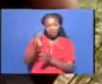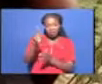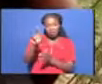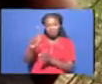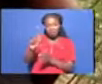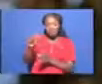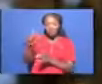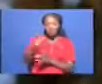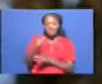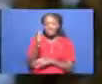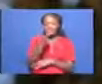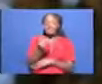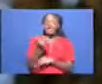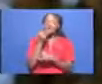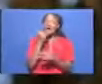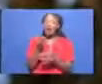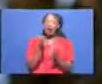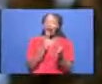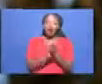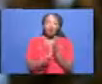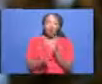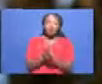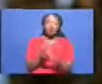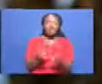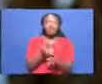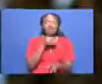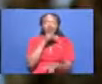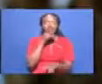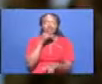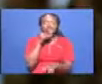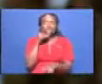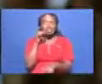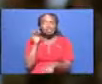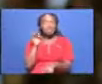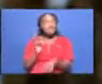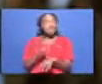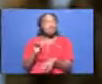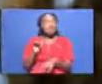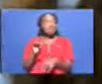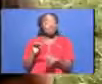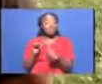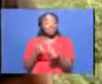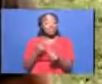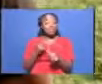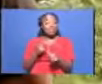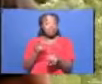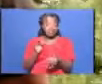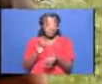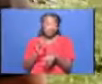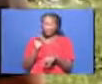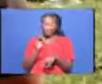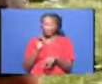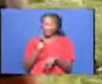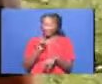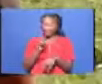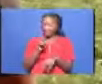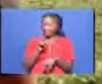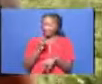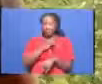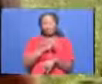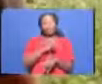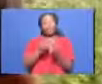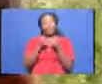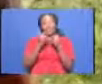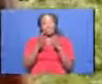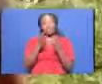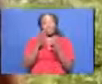yoyote ya miti. Ilikuwa ni kama jangwa. Madhara yake kwanza, huo ukikudunga una bahati, kama una